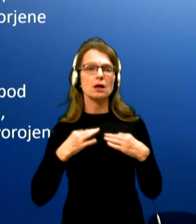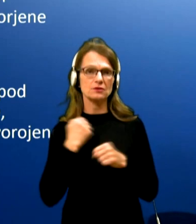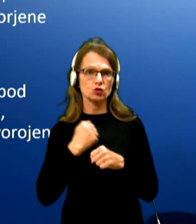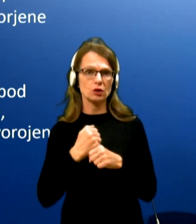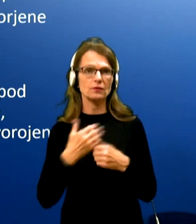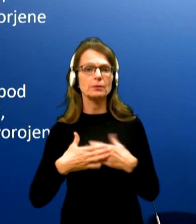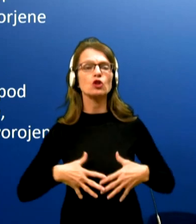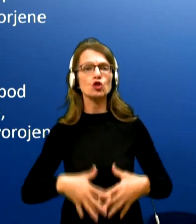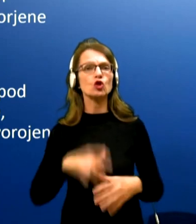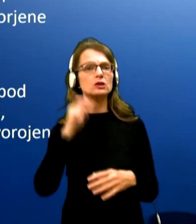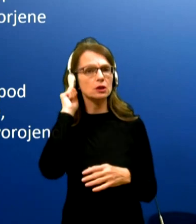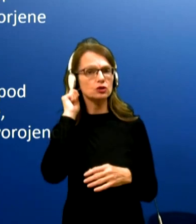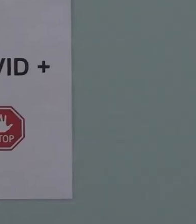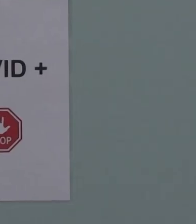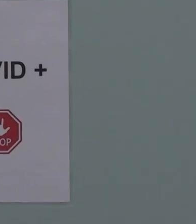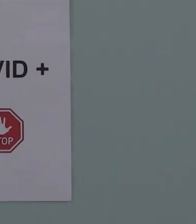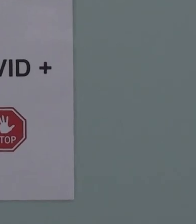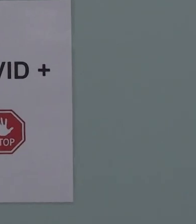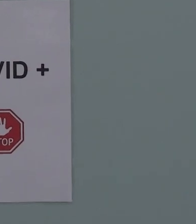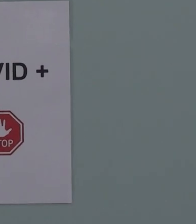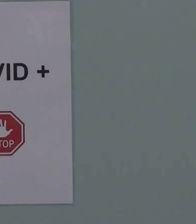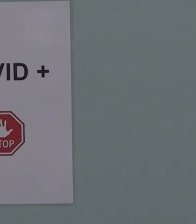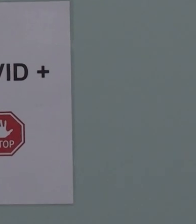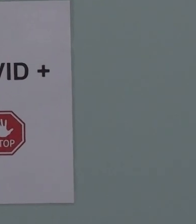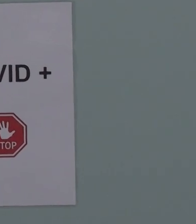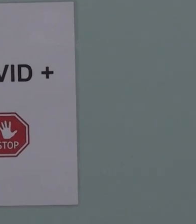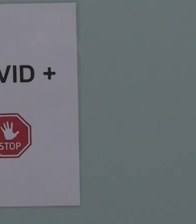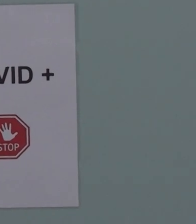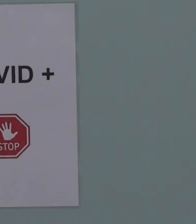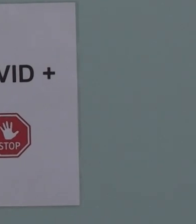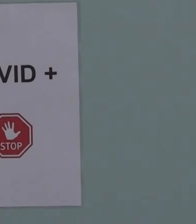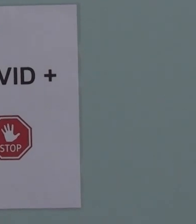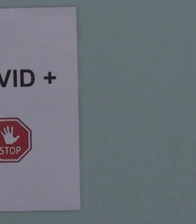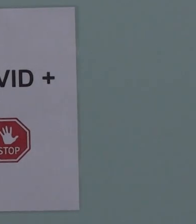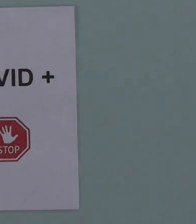storitve pri nosečnicah, porodnicah, novorojencih in otrocih.